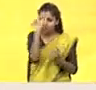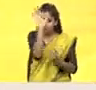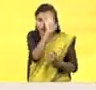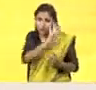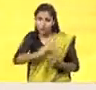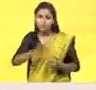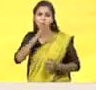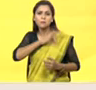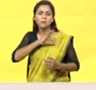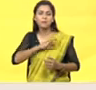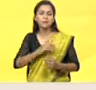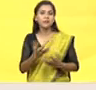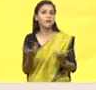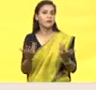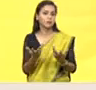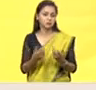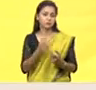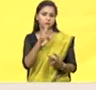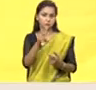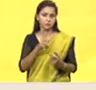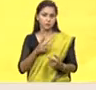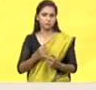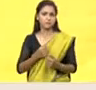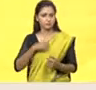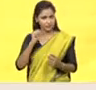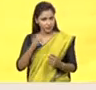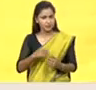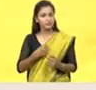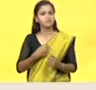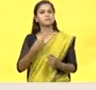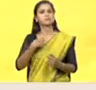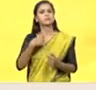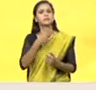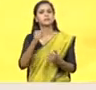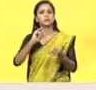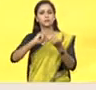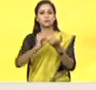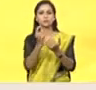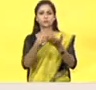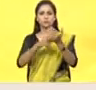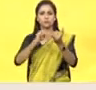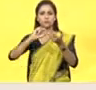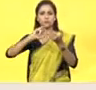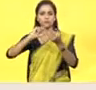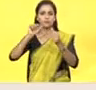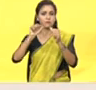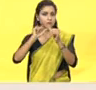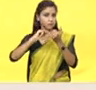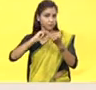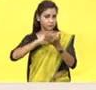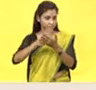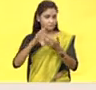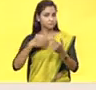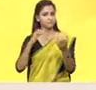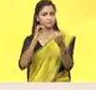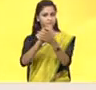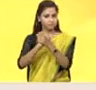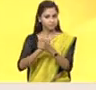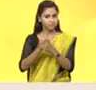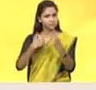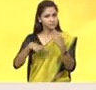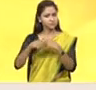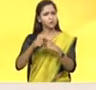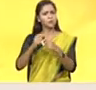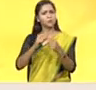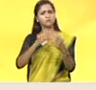को कितना लाभ होने वाला है। जी, मेरा नाम सुयश है। हम लोग साथ में, जैसा आपने बोला, सब लोग साथ में आईआईटी मद्रास